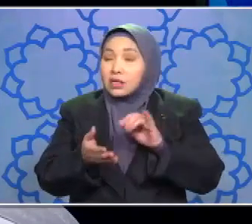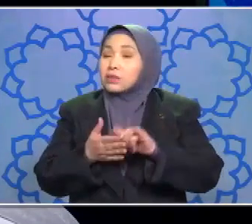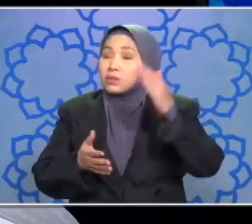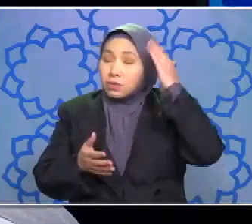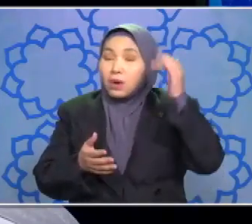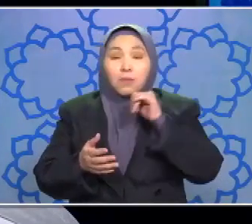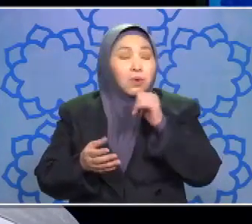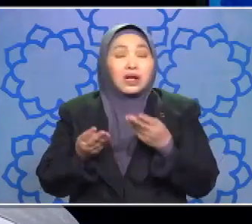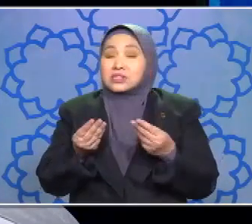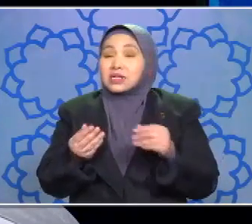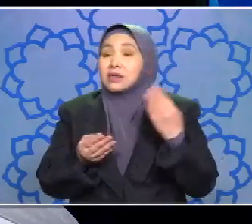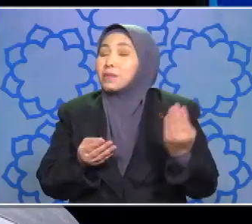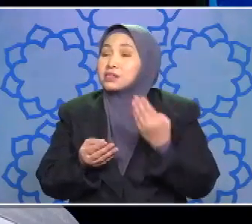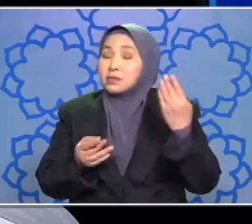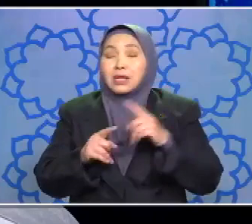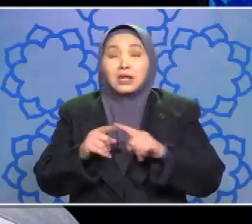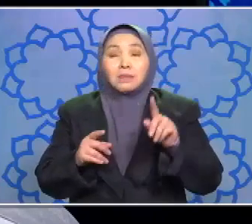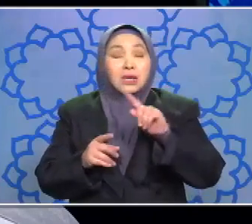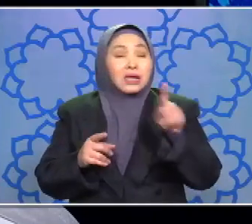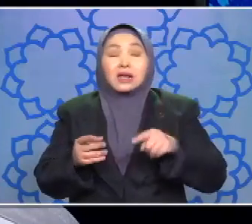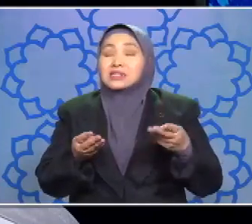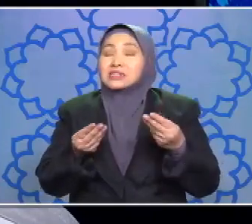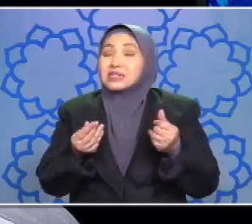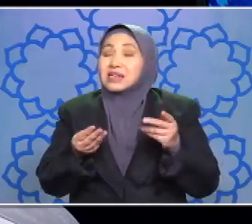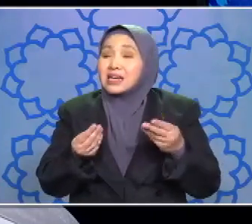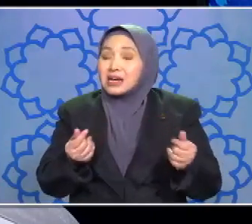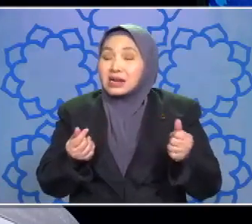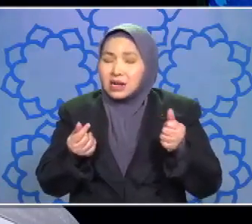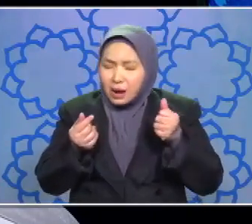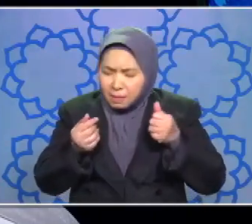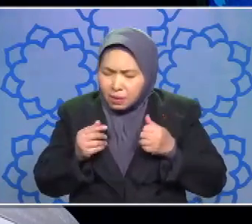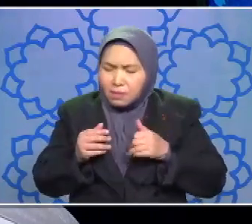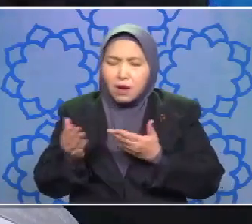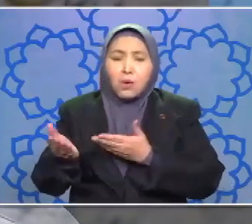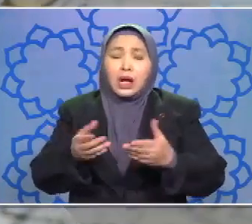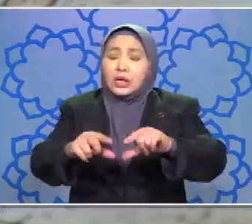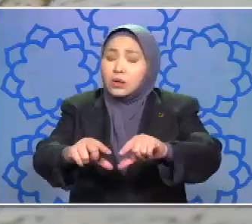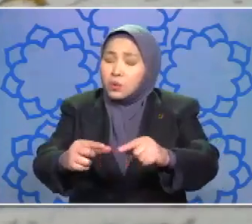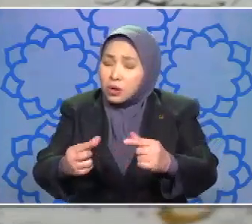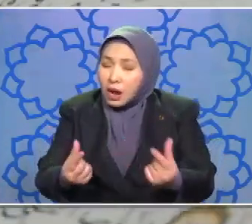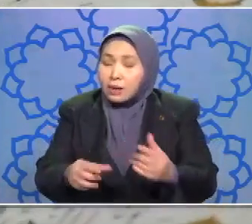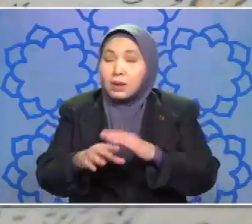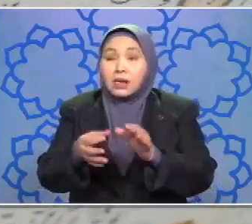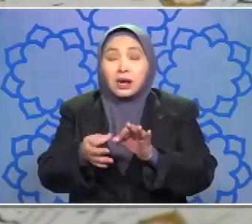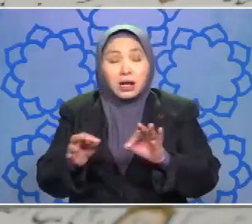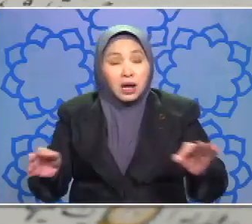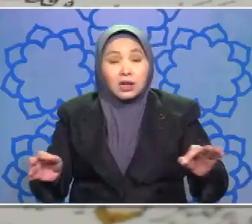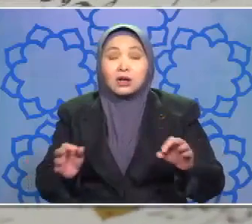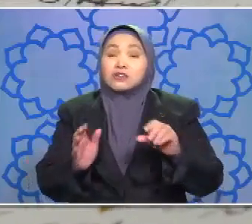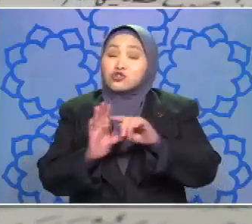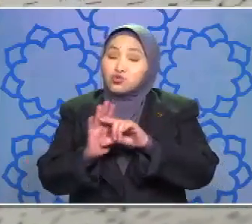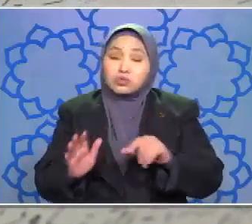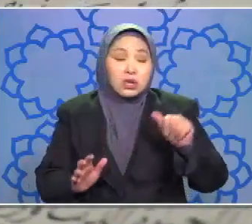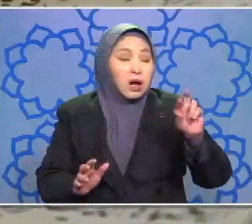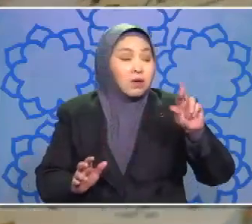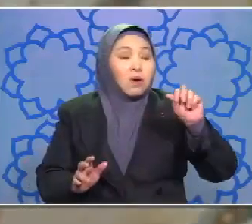bukan zikir biasa-biasa, tetapi zikir yang merujuk kepada istilahnya Al-Quran. Pada ayat surah Ar-Ra'du Allah